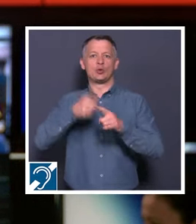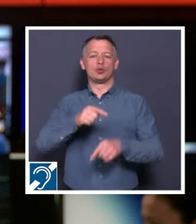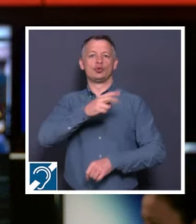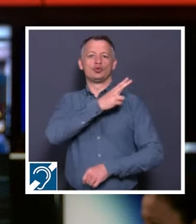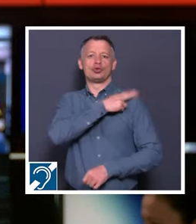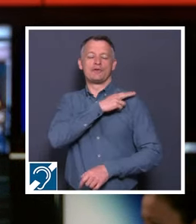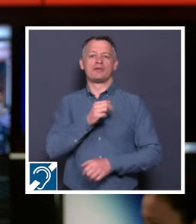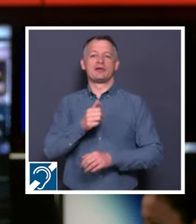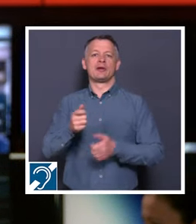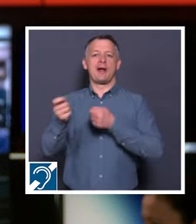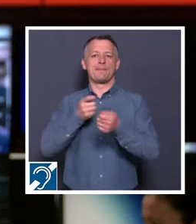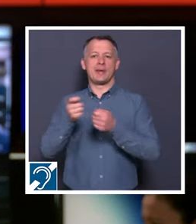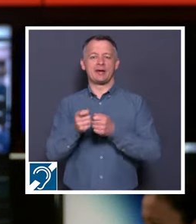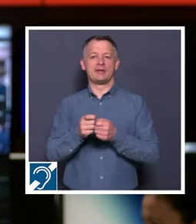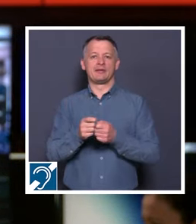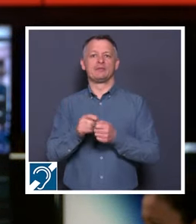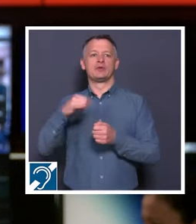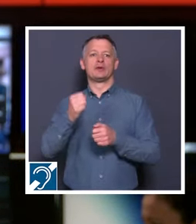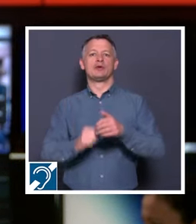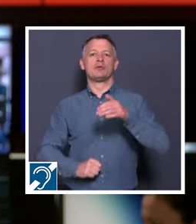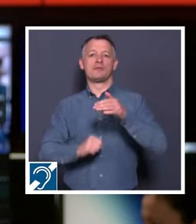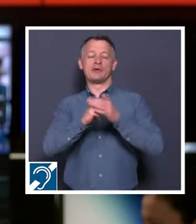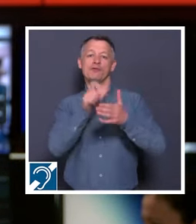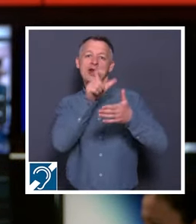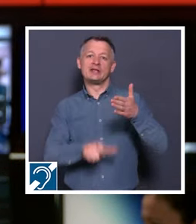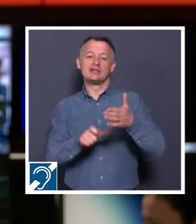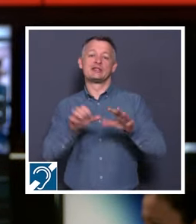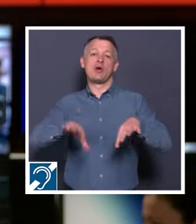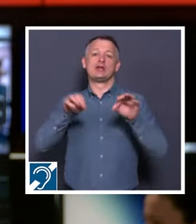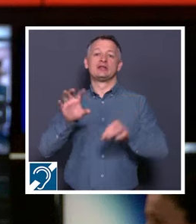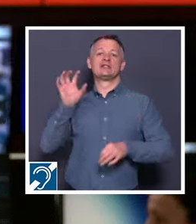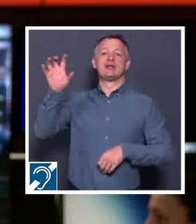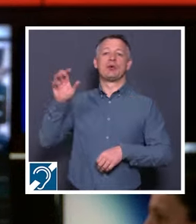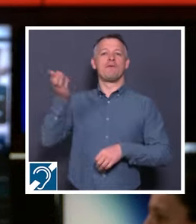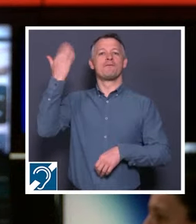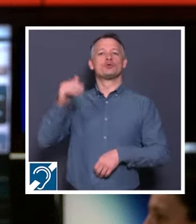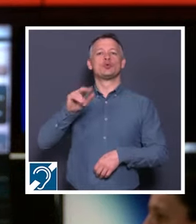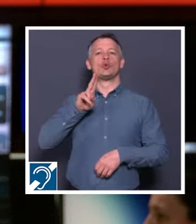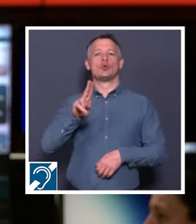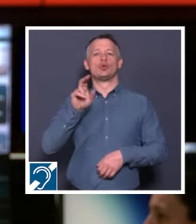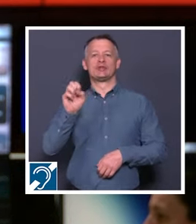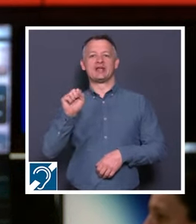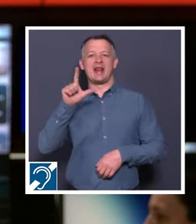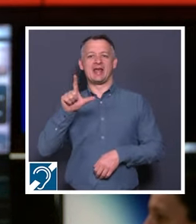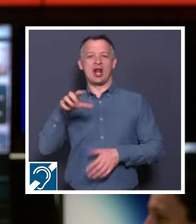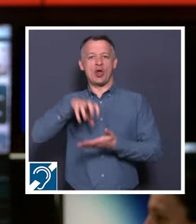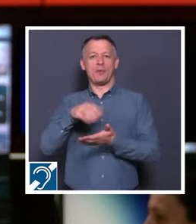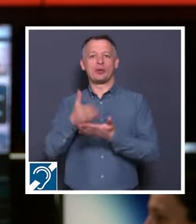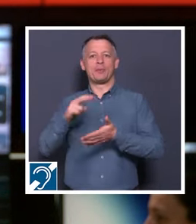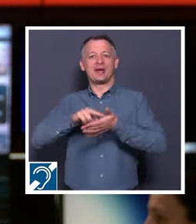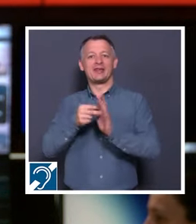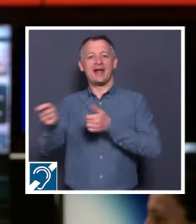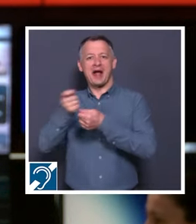liste. Cele două partide și-au ales simbolic sediul de campanie al fostului USL ca loc pentru pregătirea